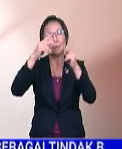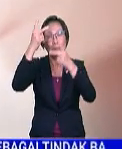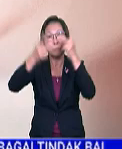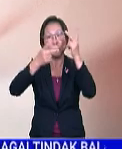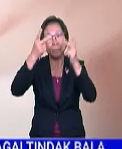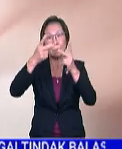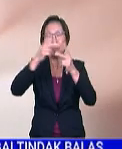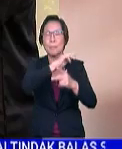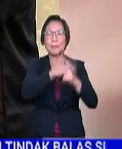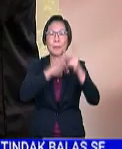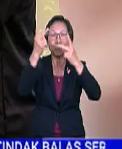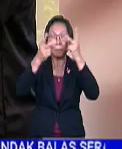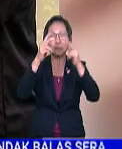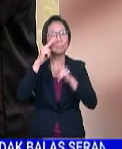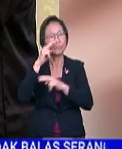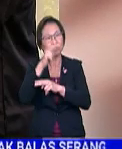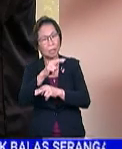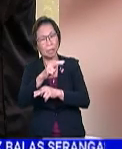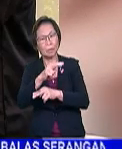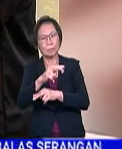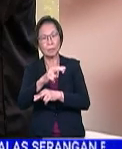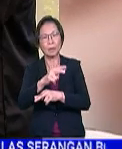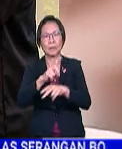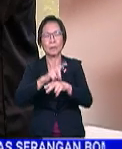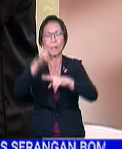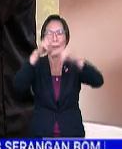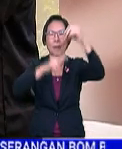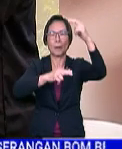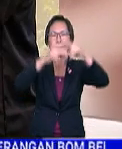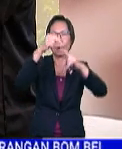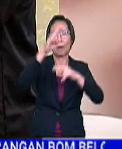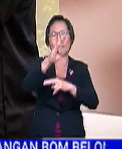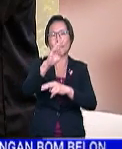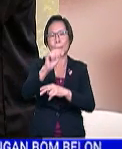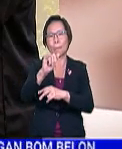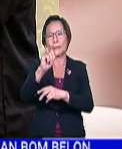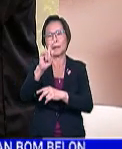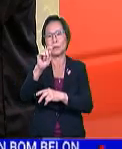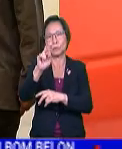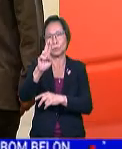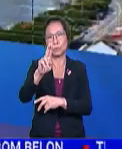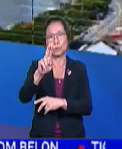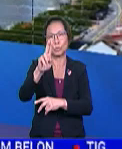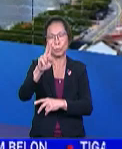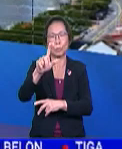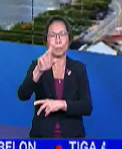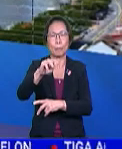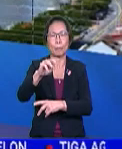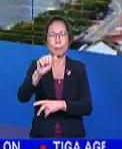dan Kebudayaan, Dato' Abdul Karim Rahman Hamzah di bangunan Baitul Makmur, Kuching.